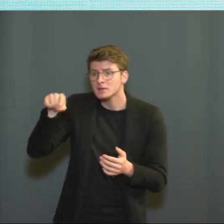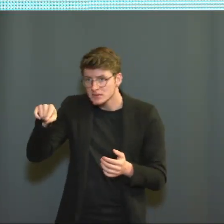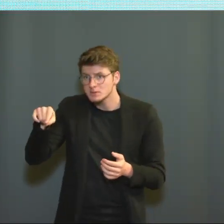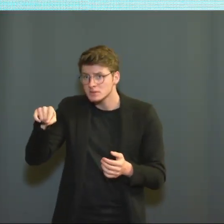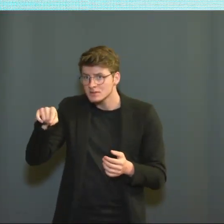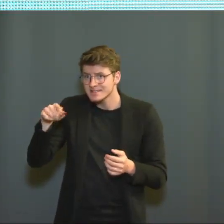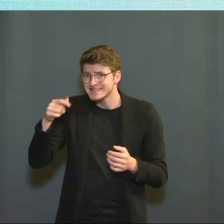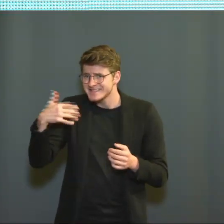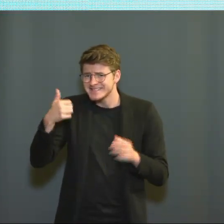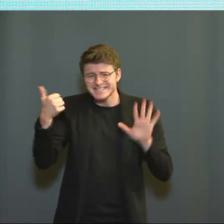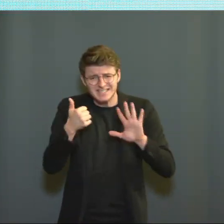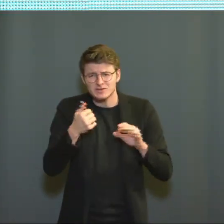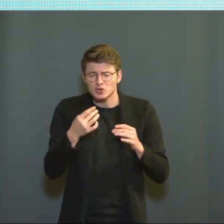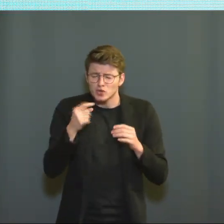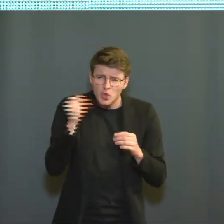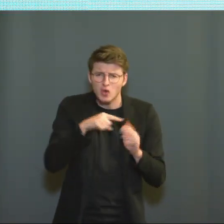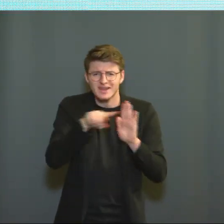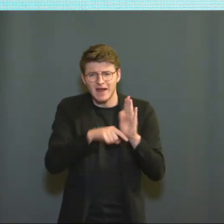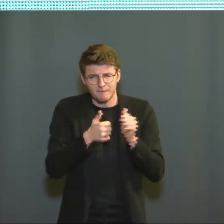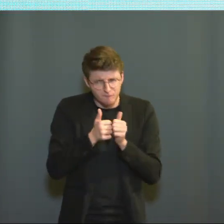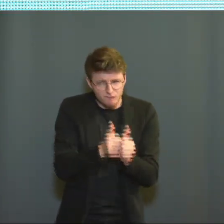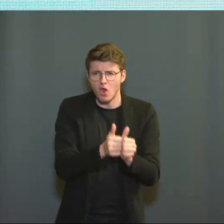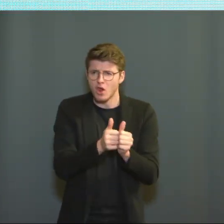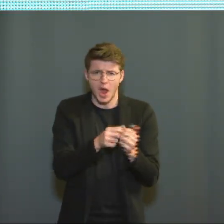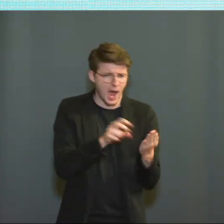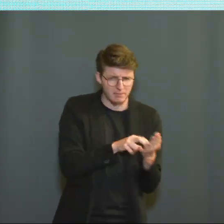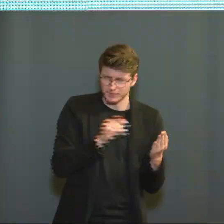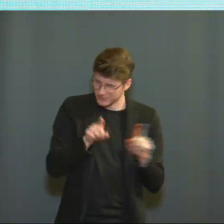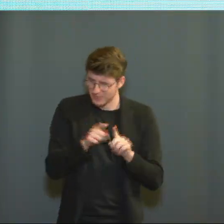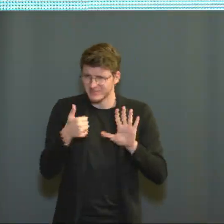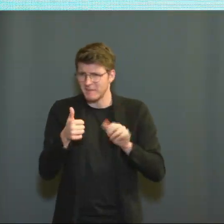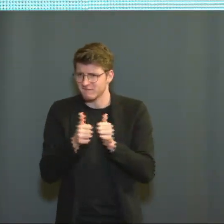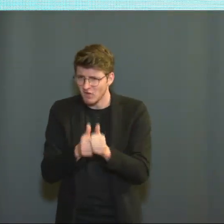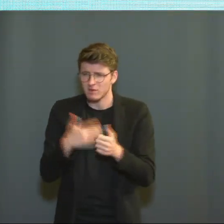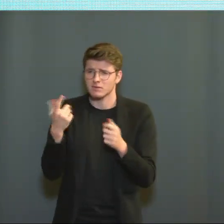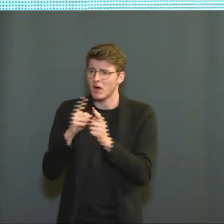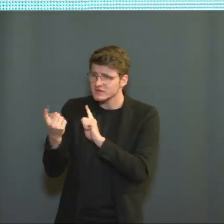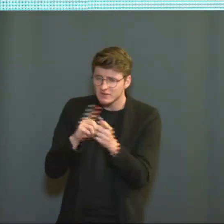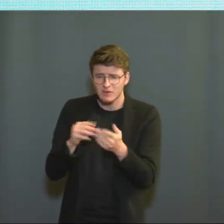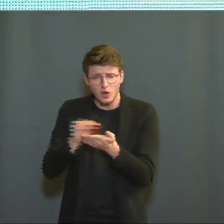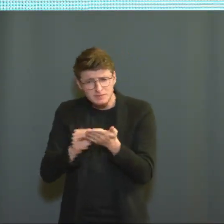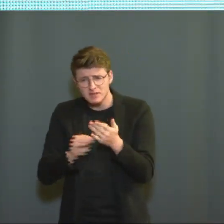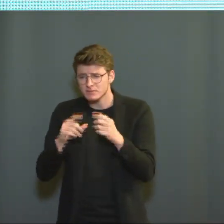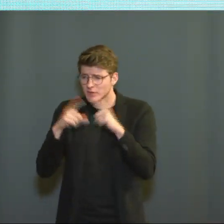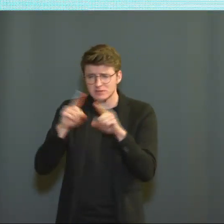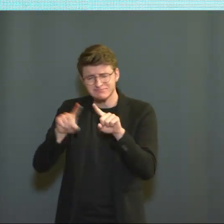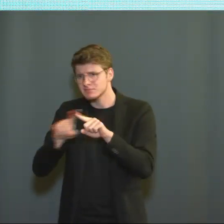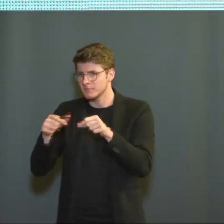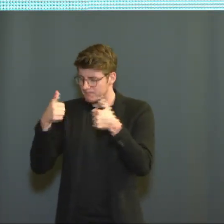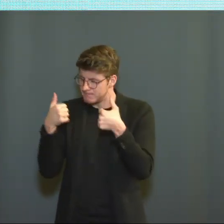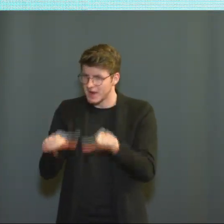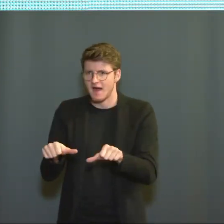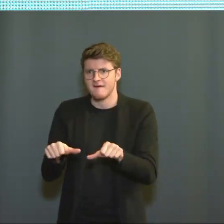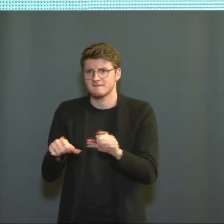6 gouden regels, zoals afstand houden en handhygiëne, blijven onverminderd van toepassing